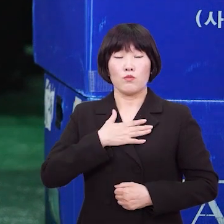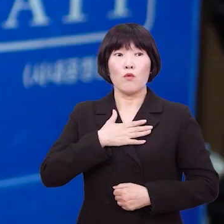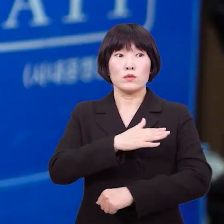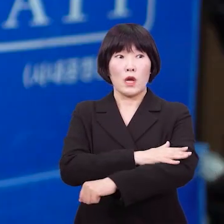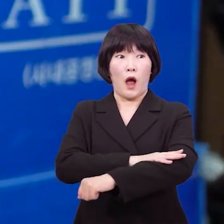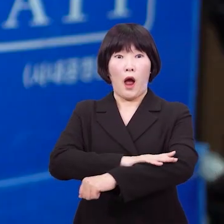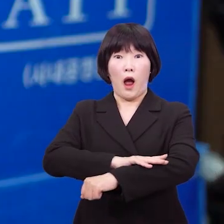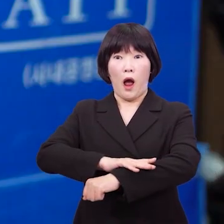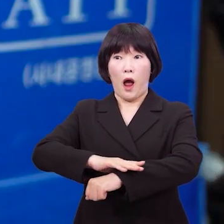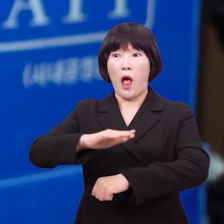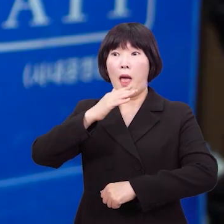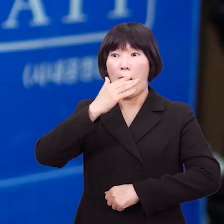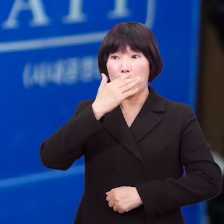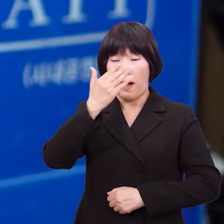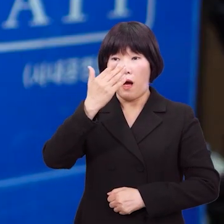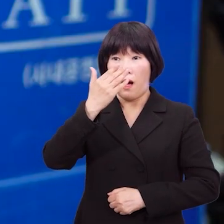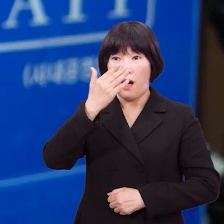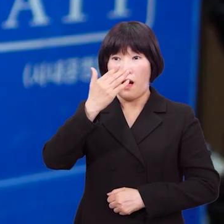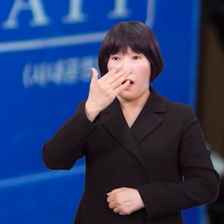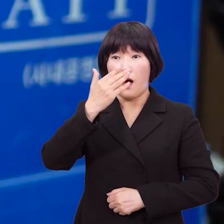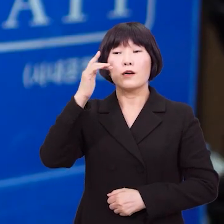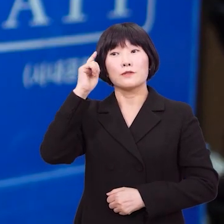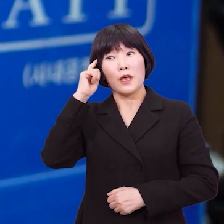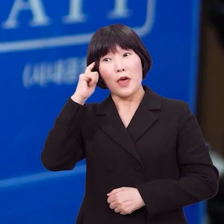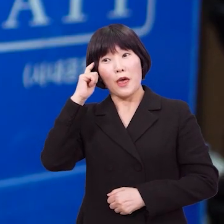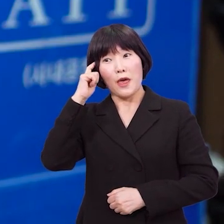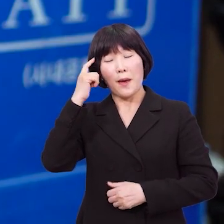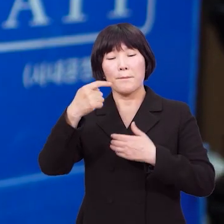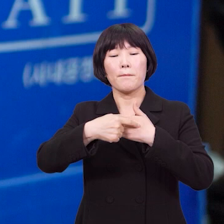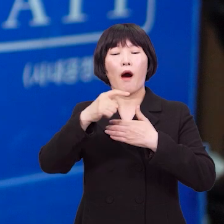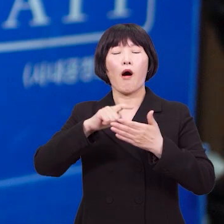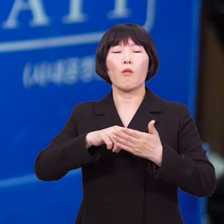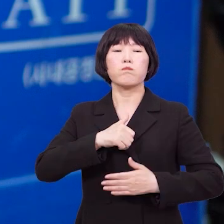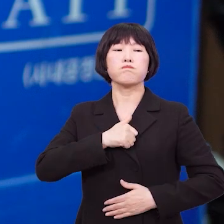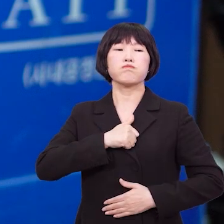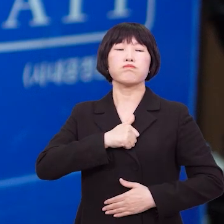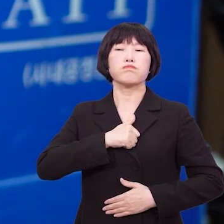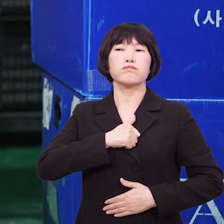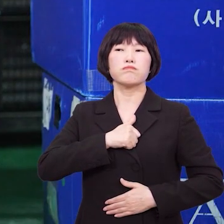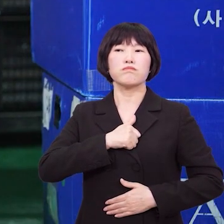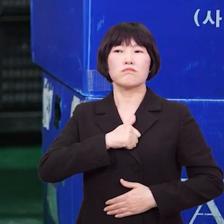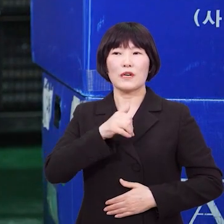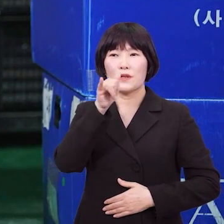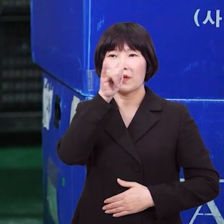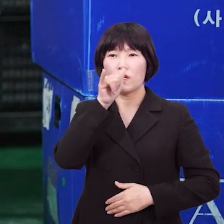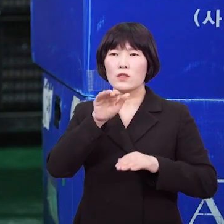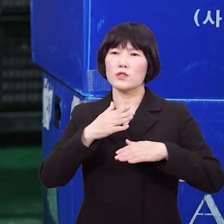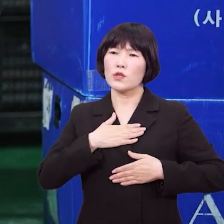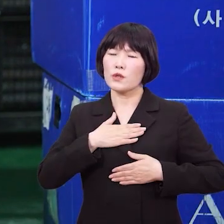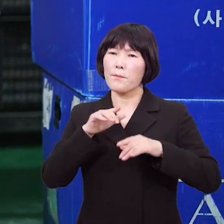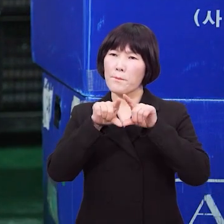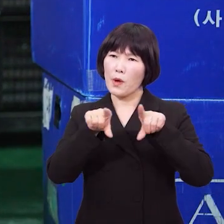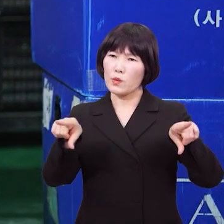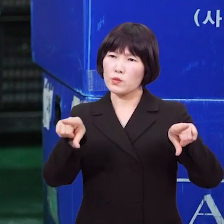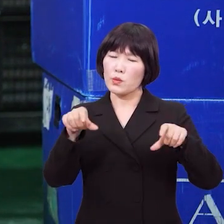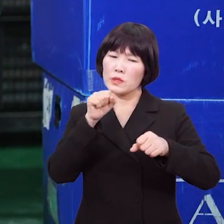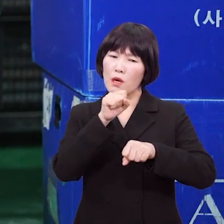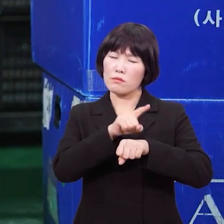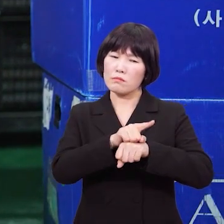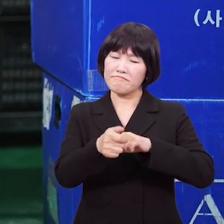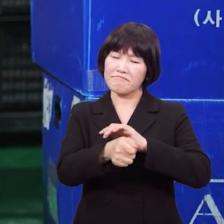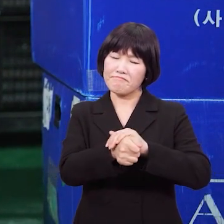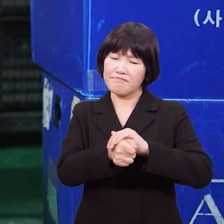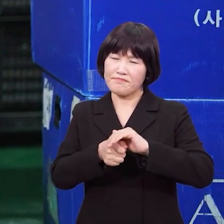들었습니다. 저는 평소 소극적인 성격으로 자신감이 부족했는데 현테크에서 훈련을